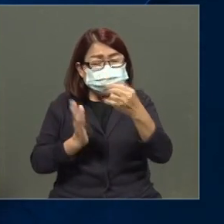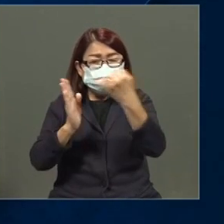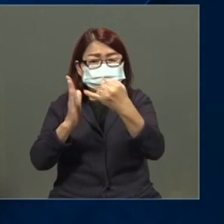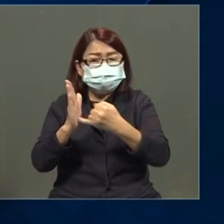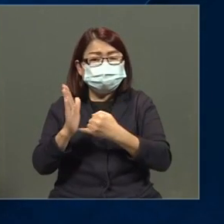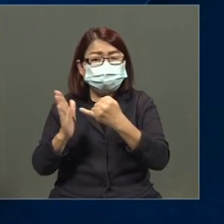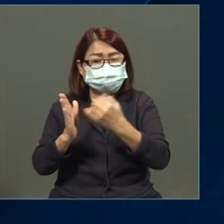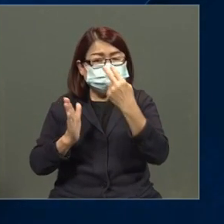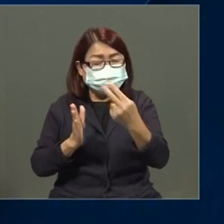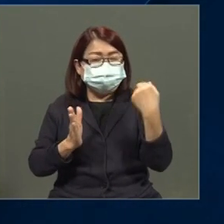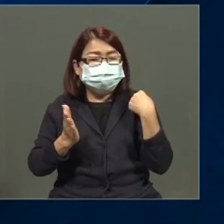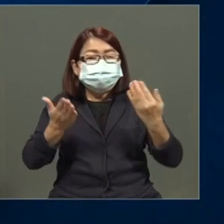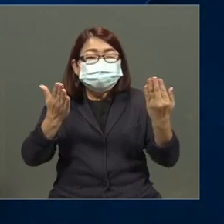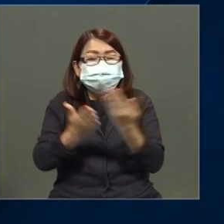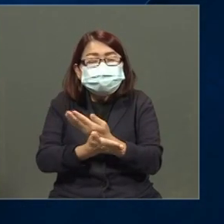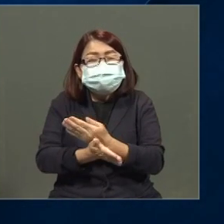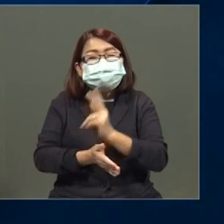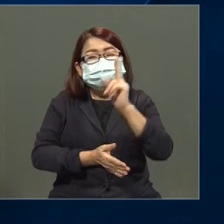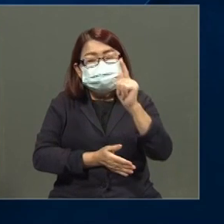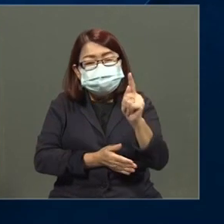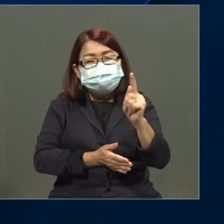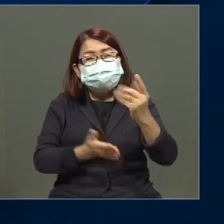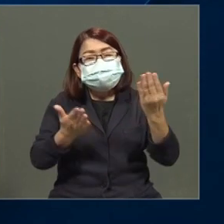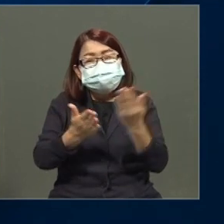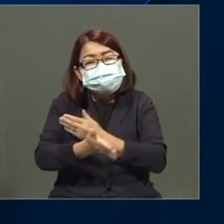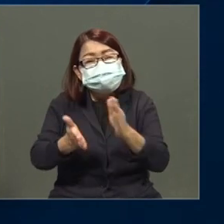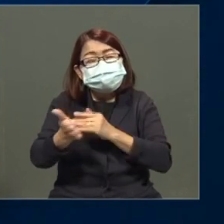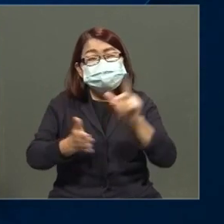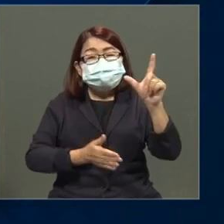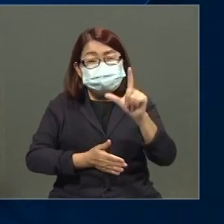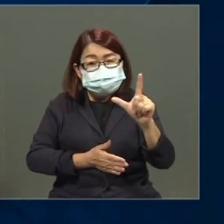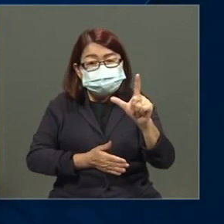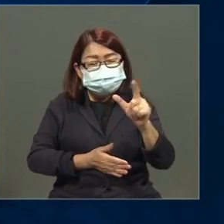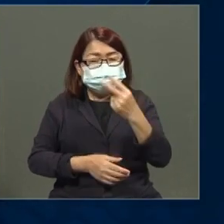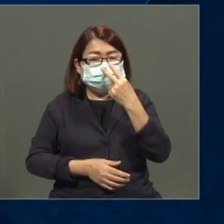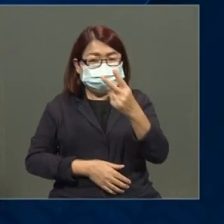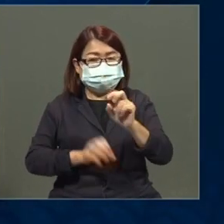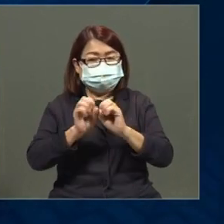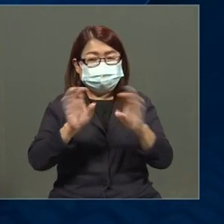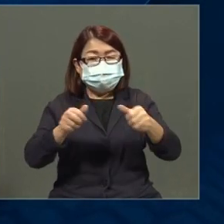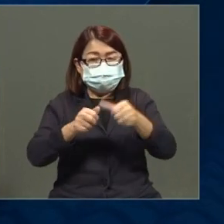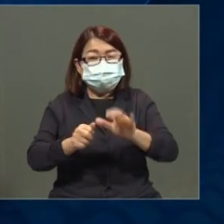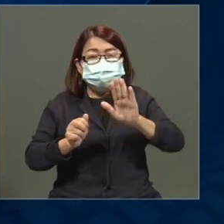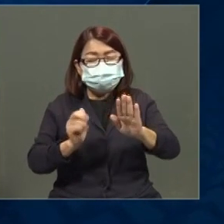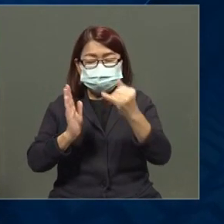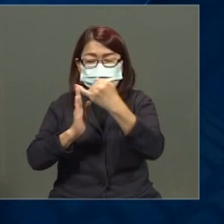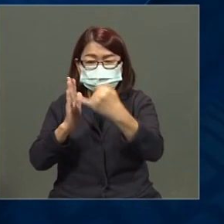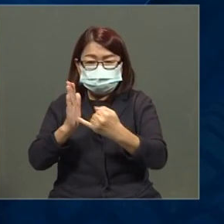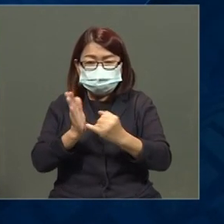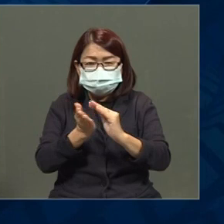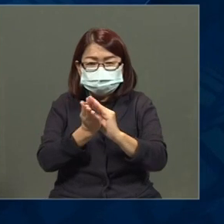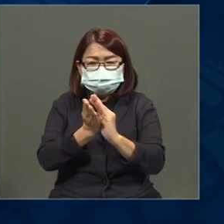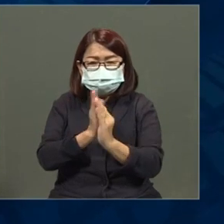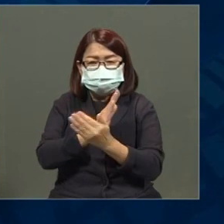ก็มีการปรับเป็นสีเขียวสีเหลืองนะคะทำให้สะท้อนให้เห็นว่าสถานการณ์ในจังหวัดนั้นๆเริ่มกลับเ